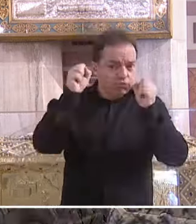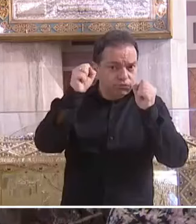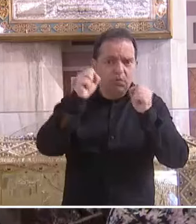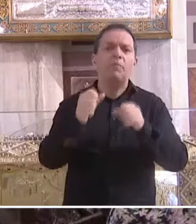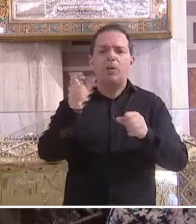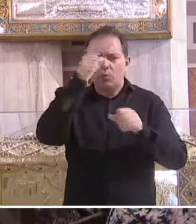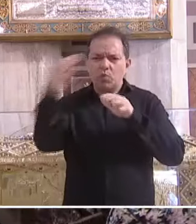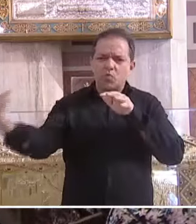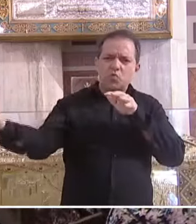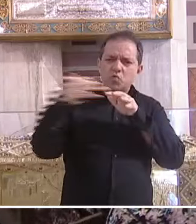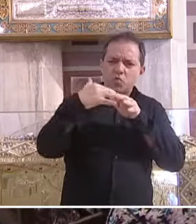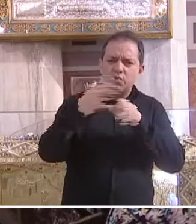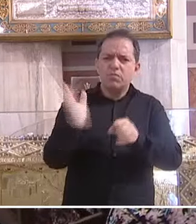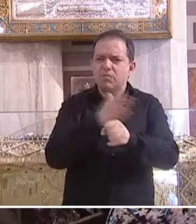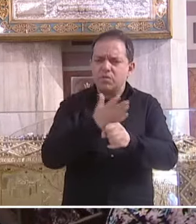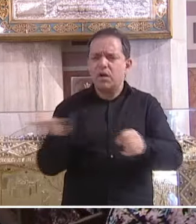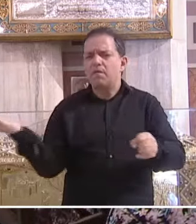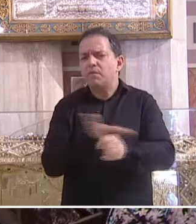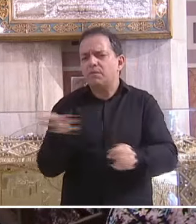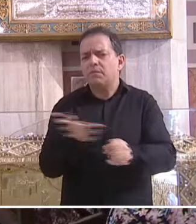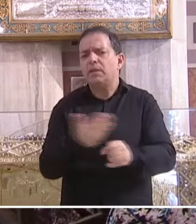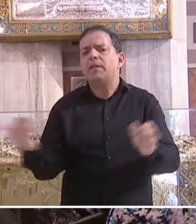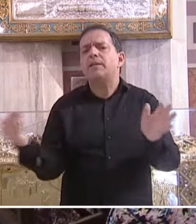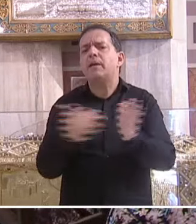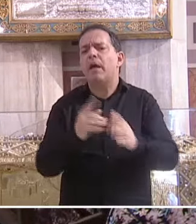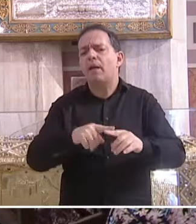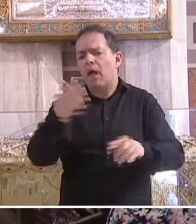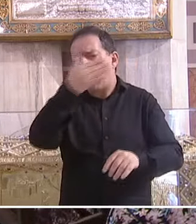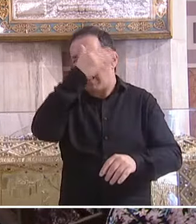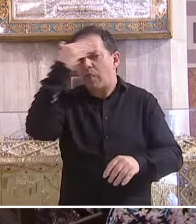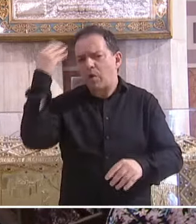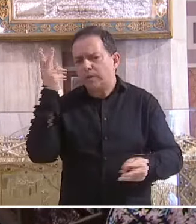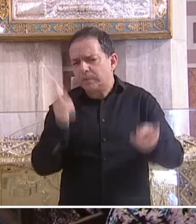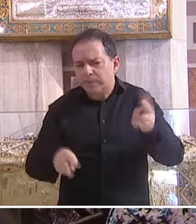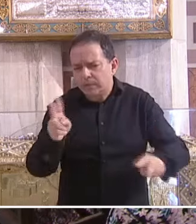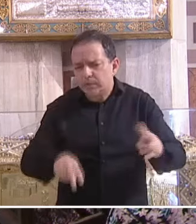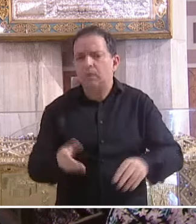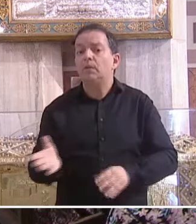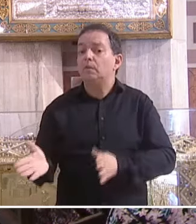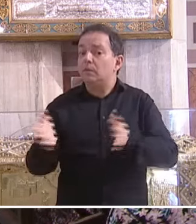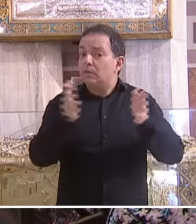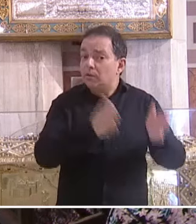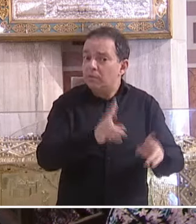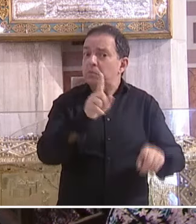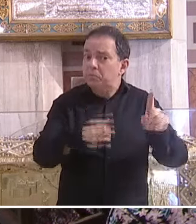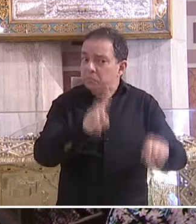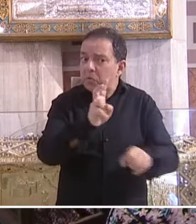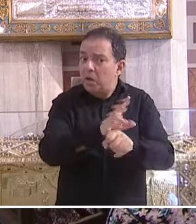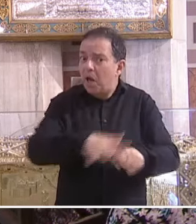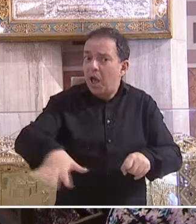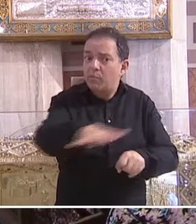ανηλαιώς χιλιάδες αθώοι Έλληνες, ενώ πλήθη από τους